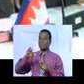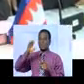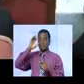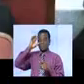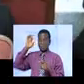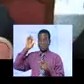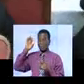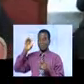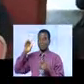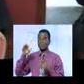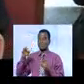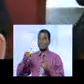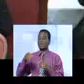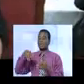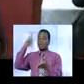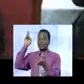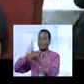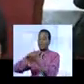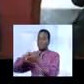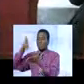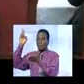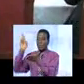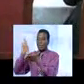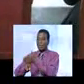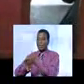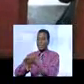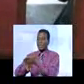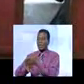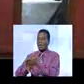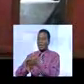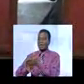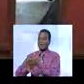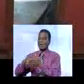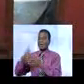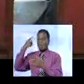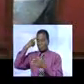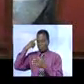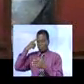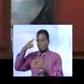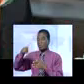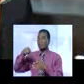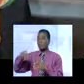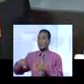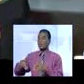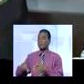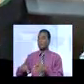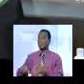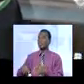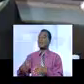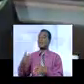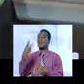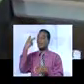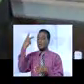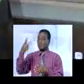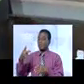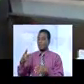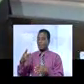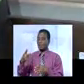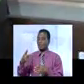Chakriang, paraphant le protocole d'accord destiné à régir les relations